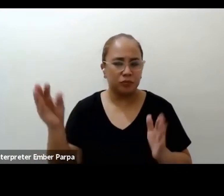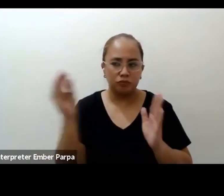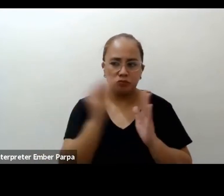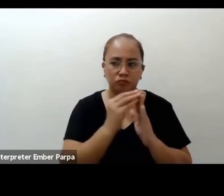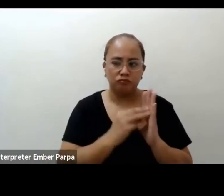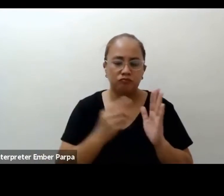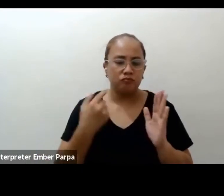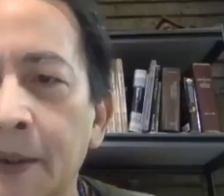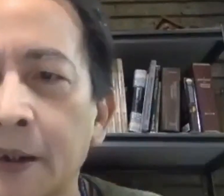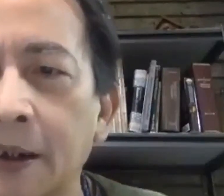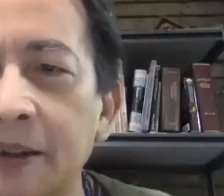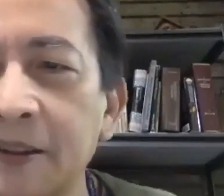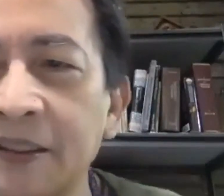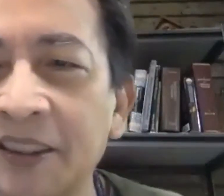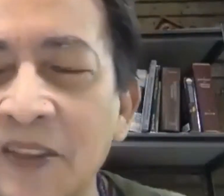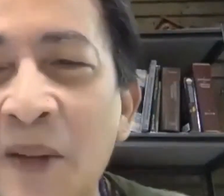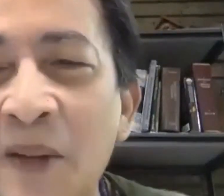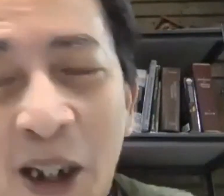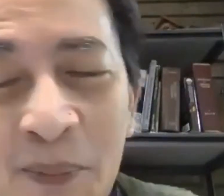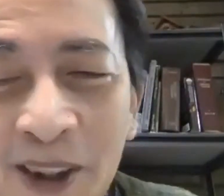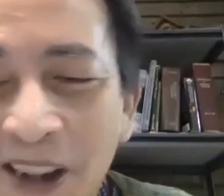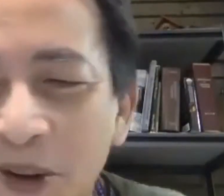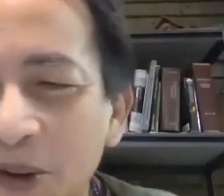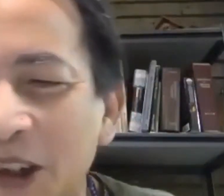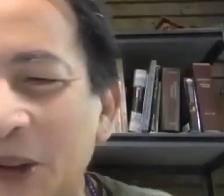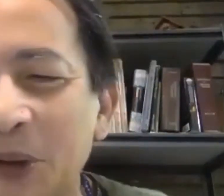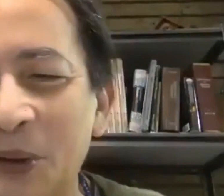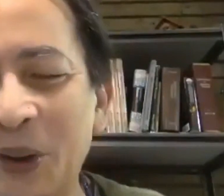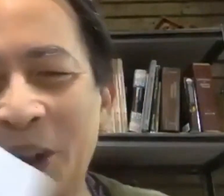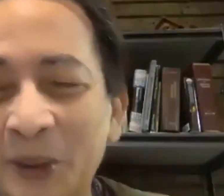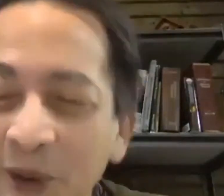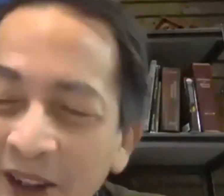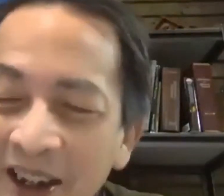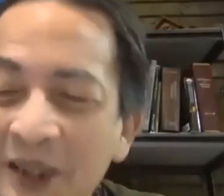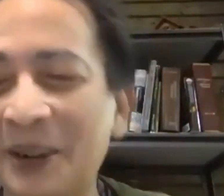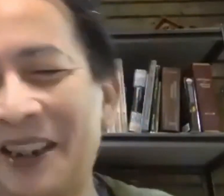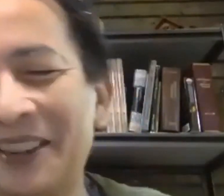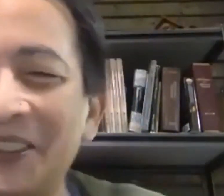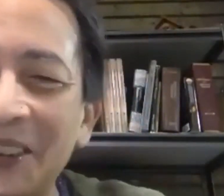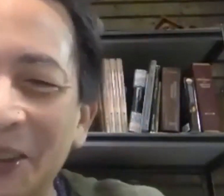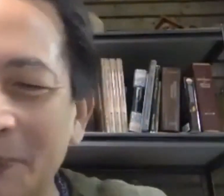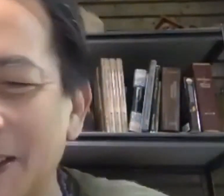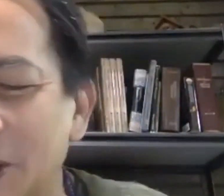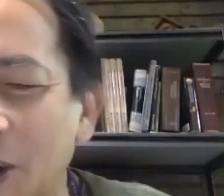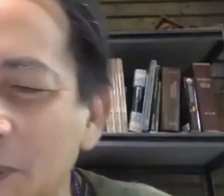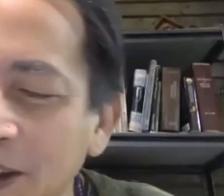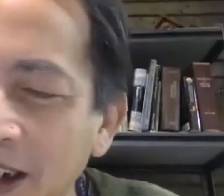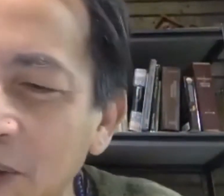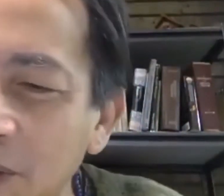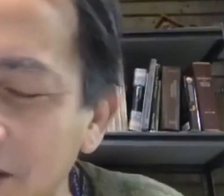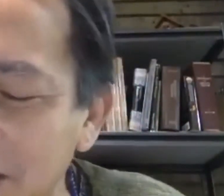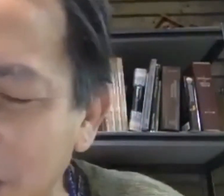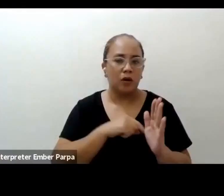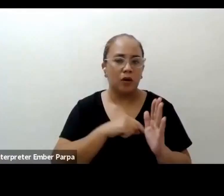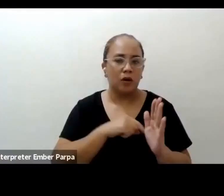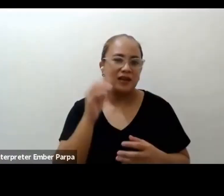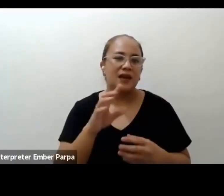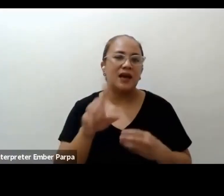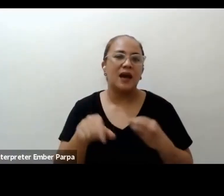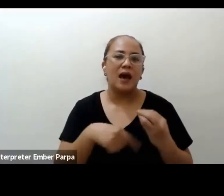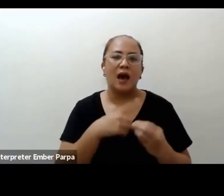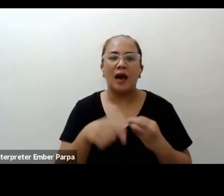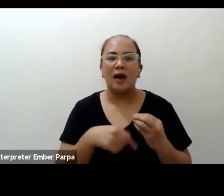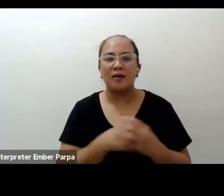No? Okay. Mga ibang tanong dito tungkol kay Duque, mga no? Talk about elephants in the